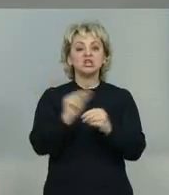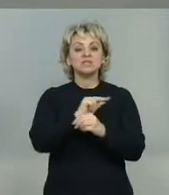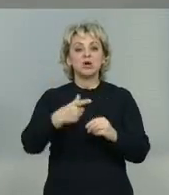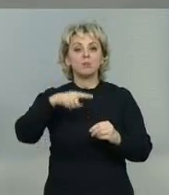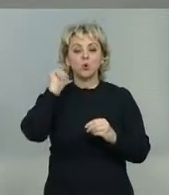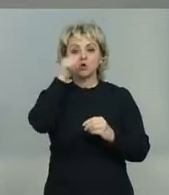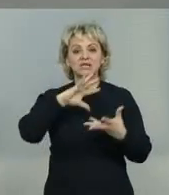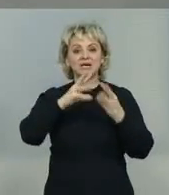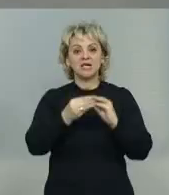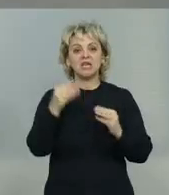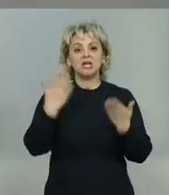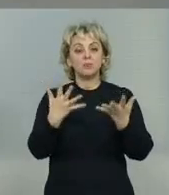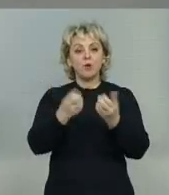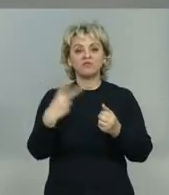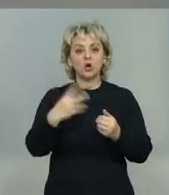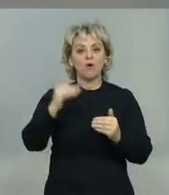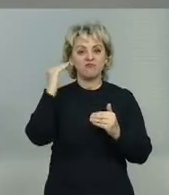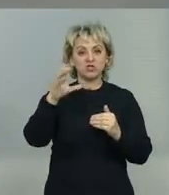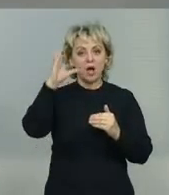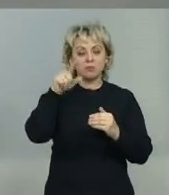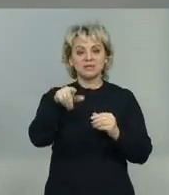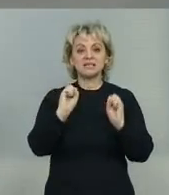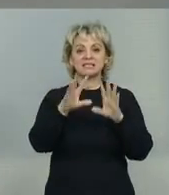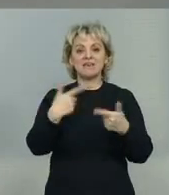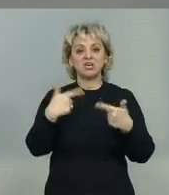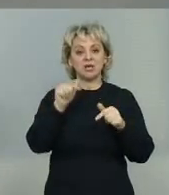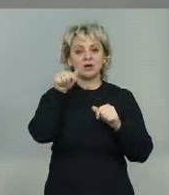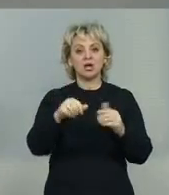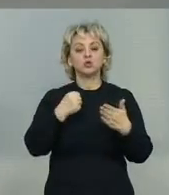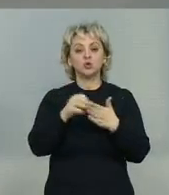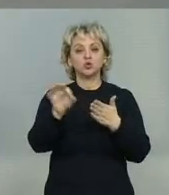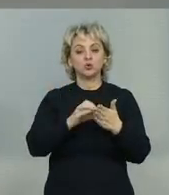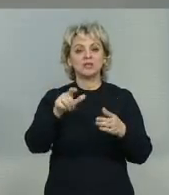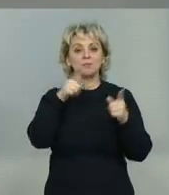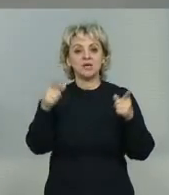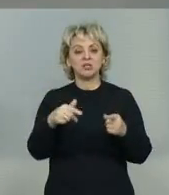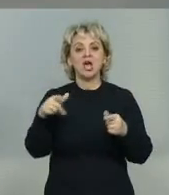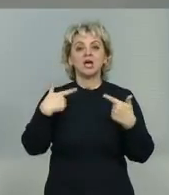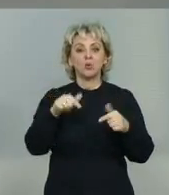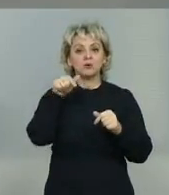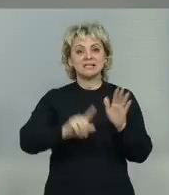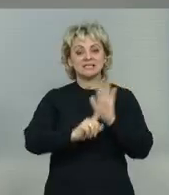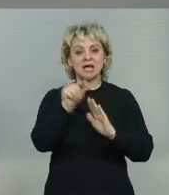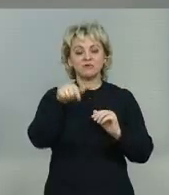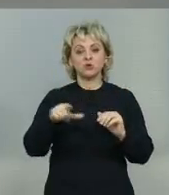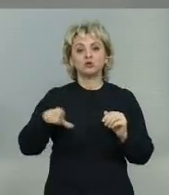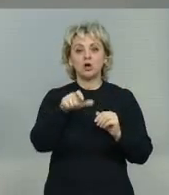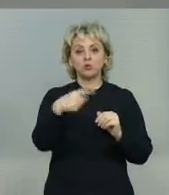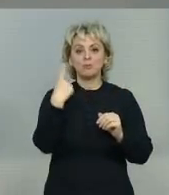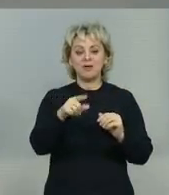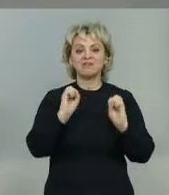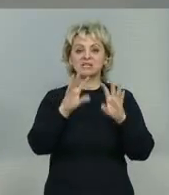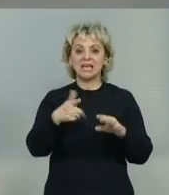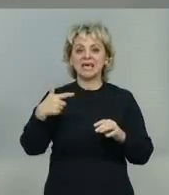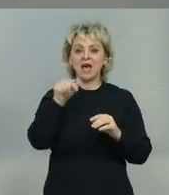Исправить прошлогодний результат или получить второе высшее можно, сдав ЕГЭ. Досрочный период единого госэкзамена стартовал на Дону. Первыми